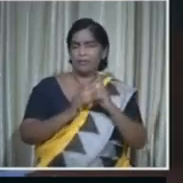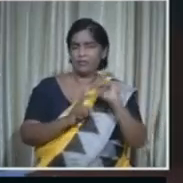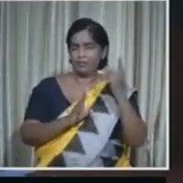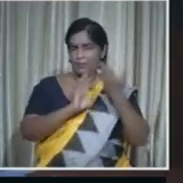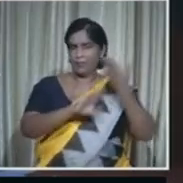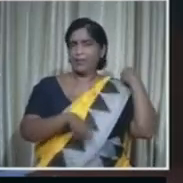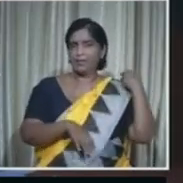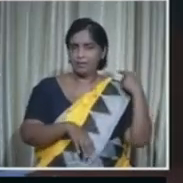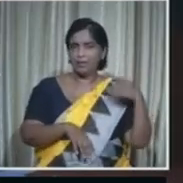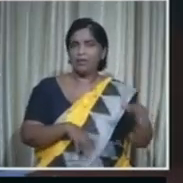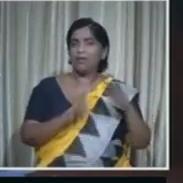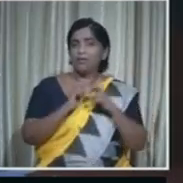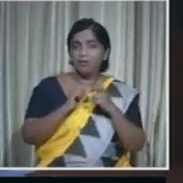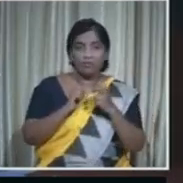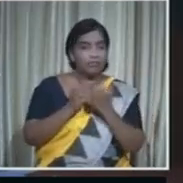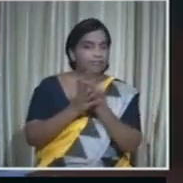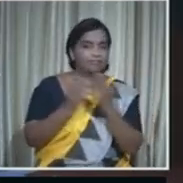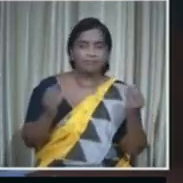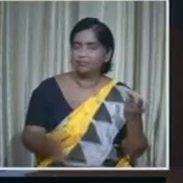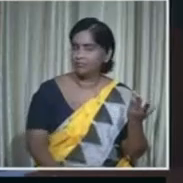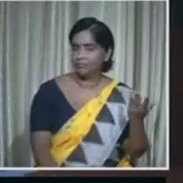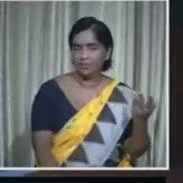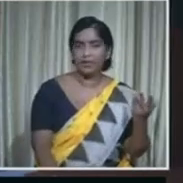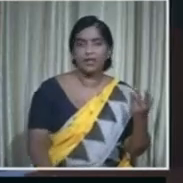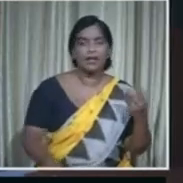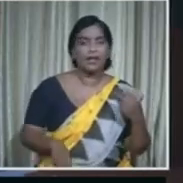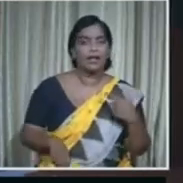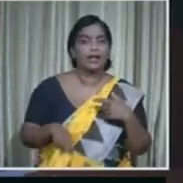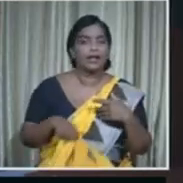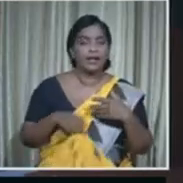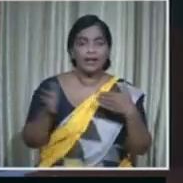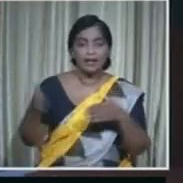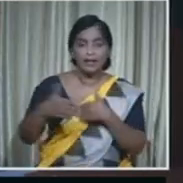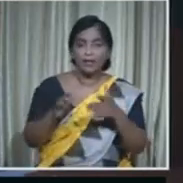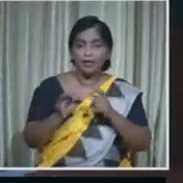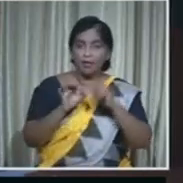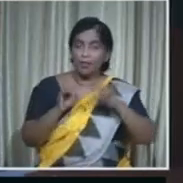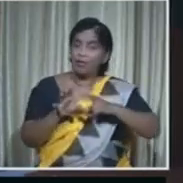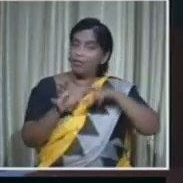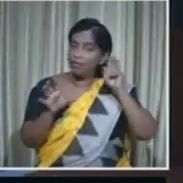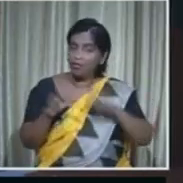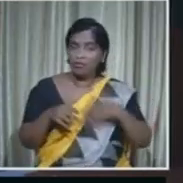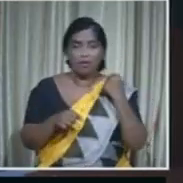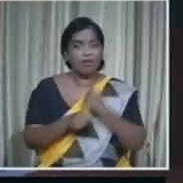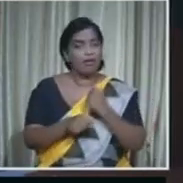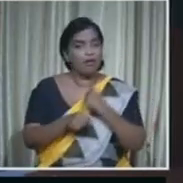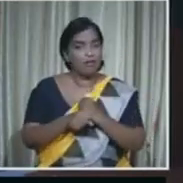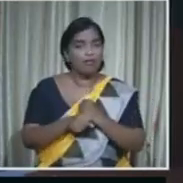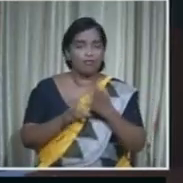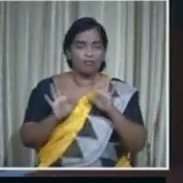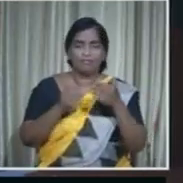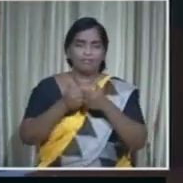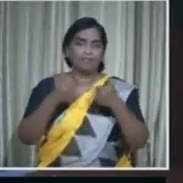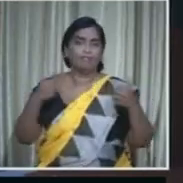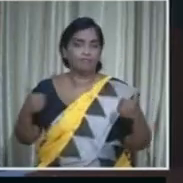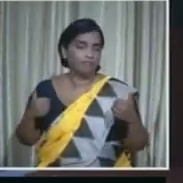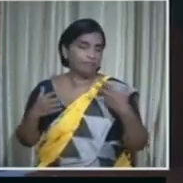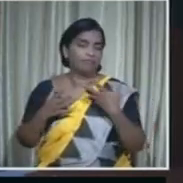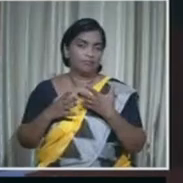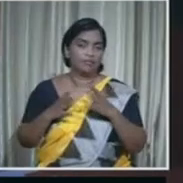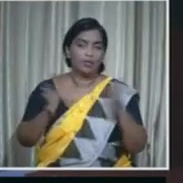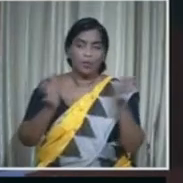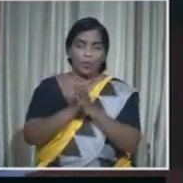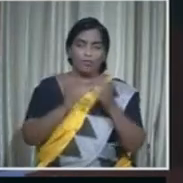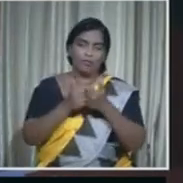හැබැයි ඒකත් මේකට විසඳුමක් බවට පත් වුණේ නැහැ. කැබිනට් මණ්ඩලයේ ඉල්ලාස්සීම හෝ ආණ්ඩු පක්ෂ මන්ත්‍රීවරු කණ්ඩායම ස්වාධීන බවට පත්වීම හෝ නේද?